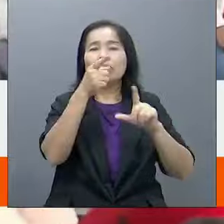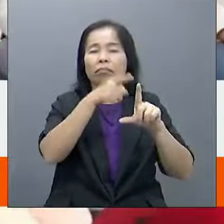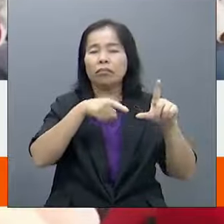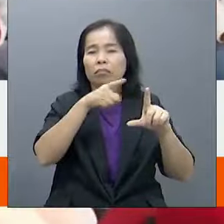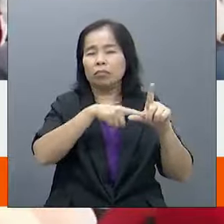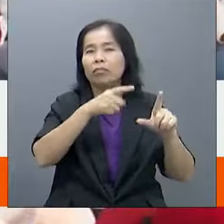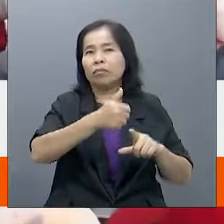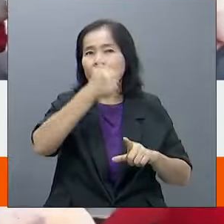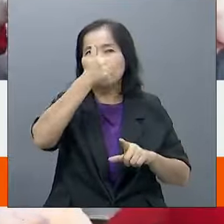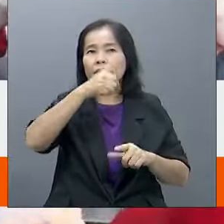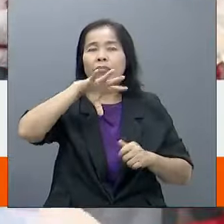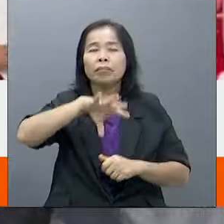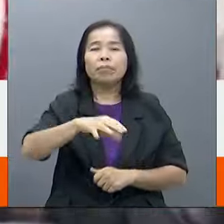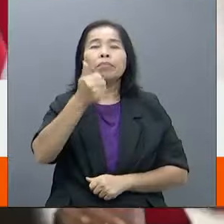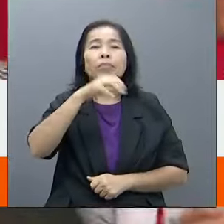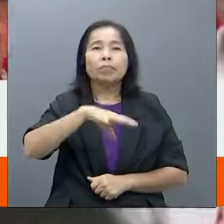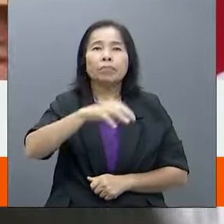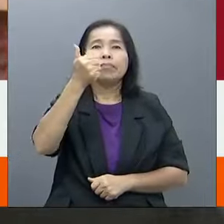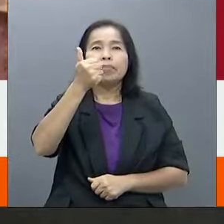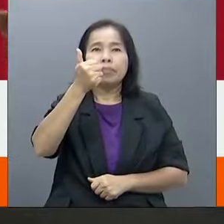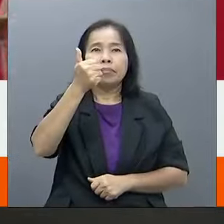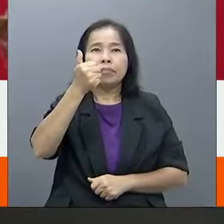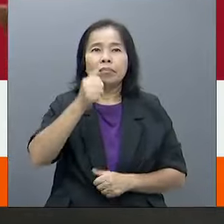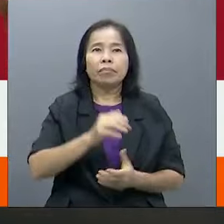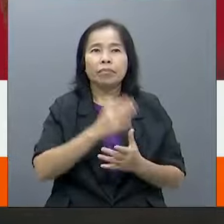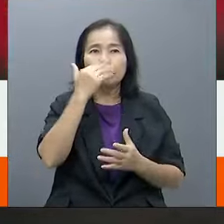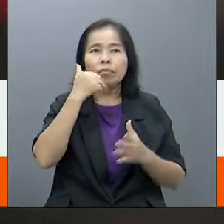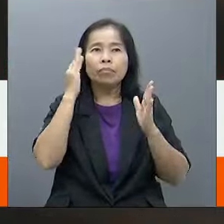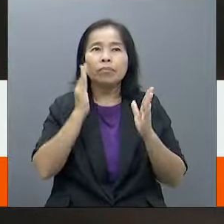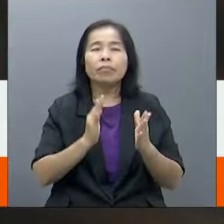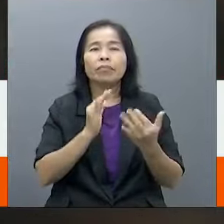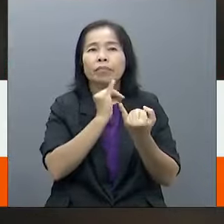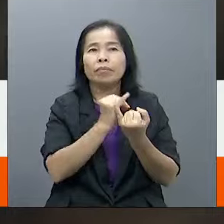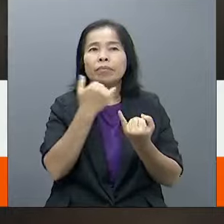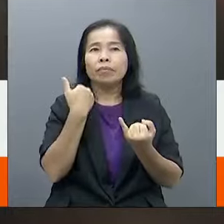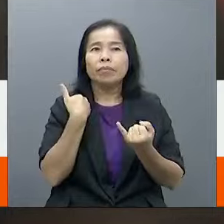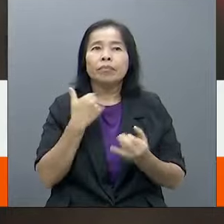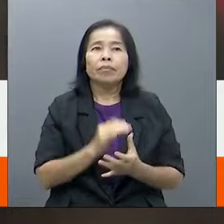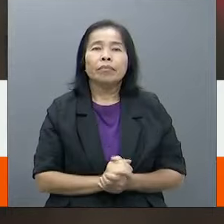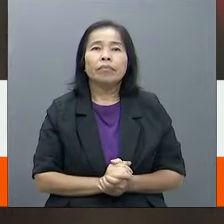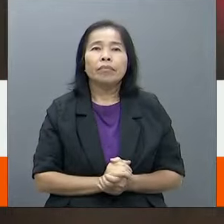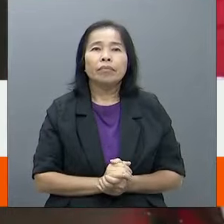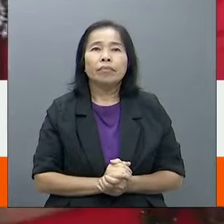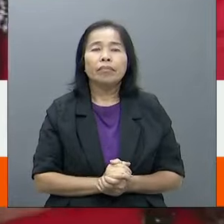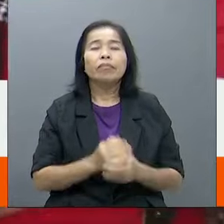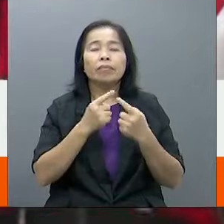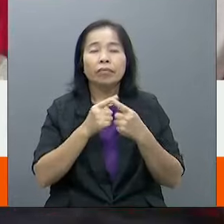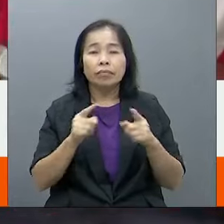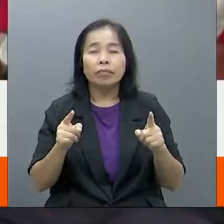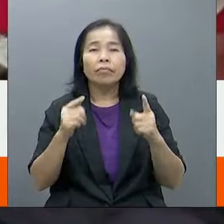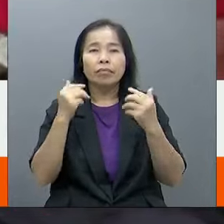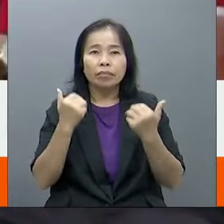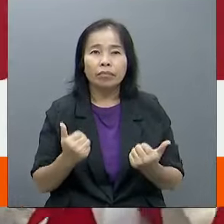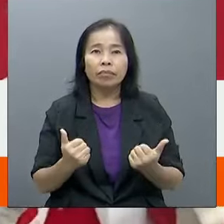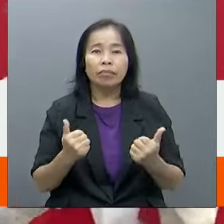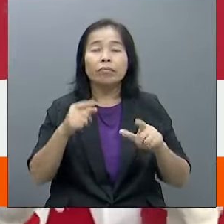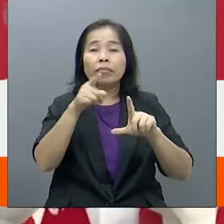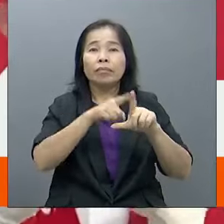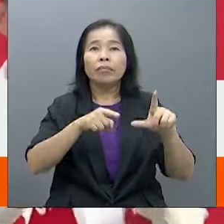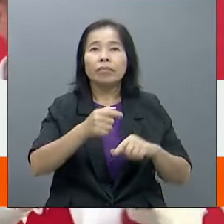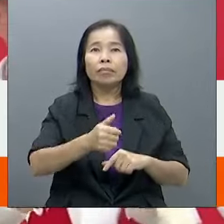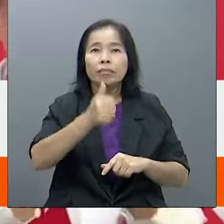ตเมืองนะครับที่คนไม่ได้ค่อยมีความผูกพันกับนักการเมืองในเชิงส่วนบุคคลนะครับแต่ปรากฏว่ารอบนี้ก้าวไกลไปชนะในพื้นที่ชน